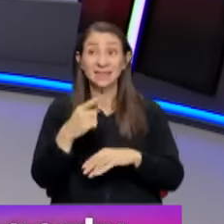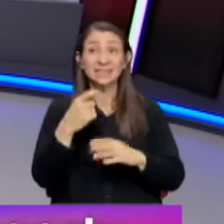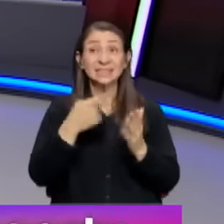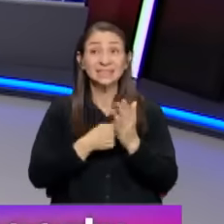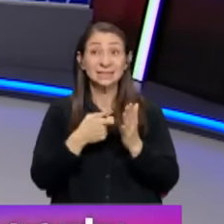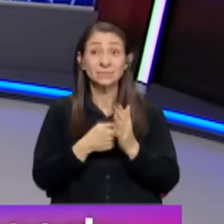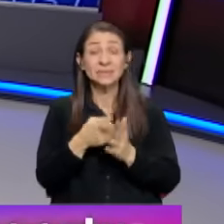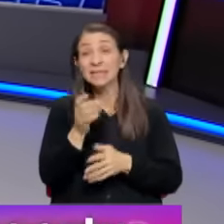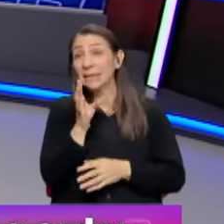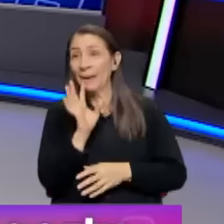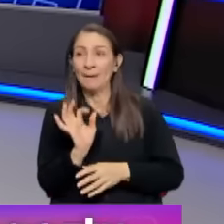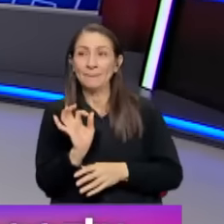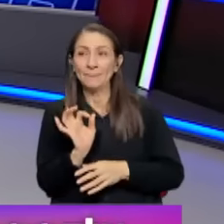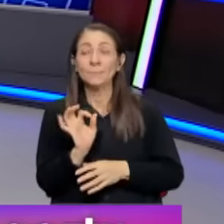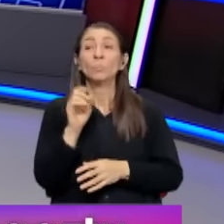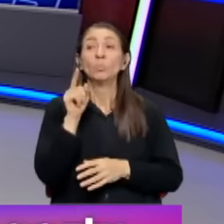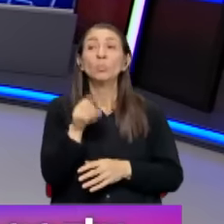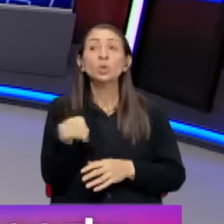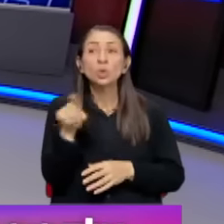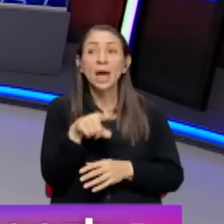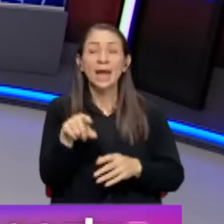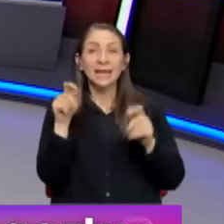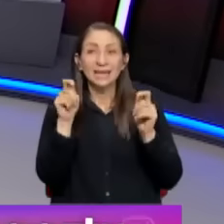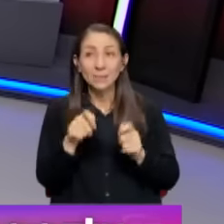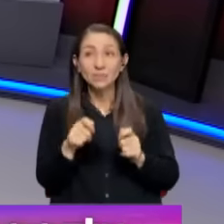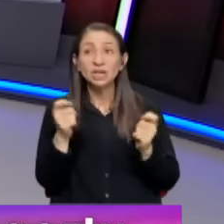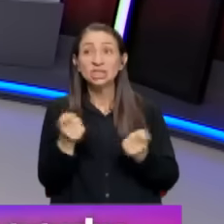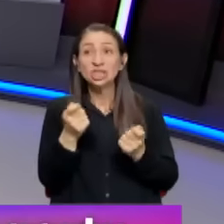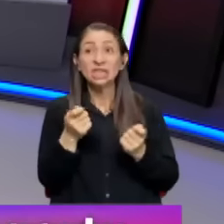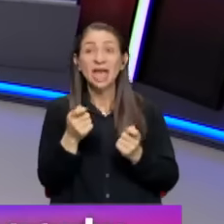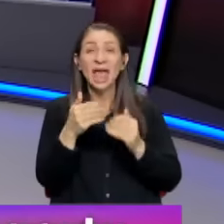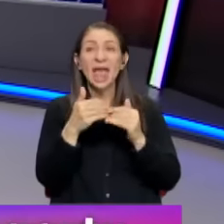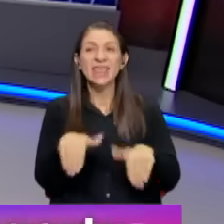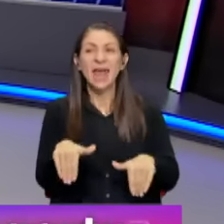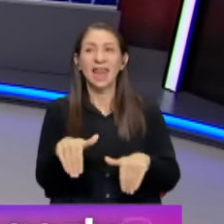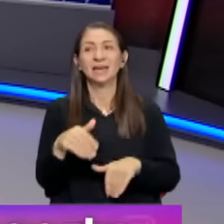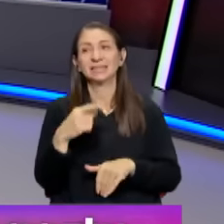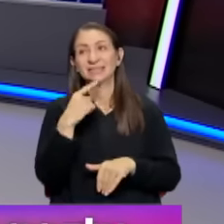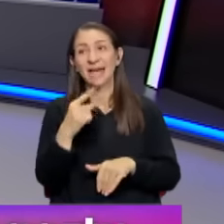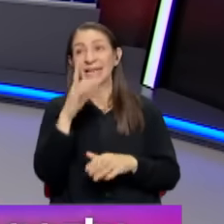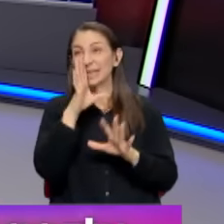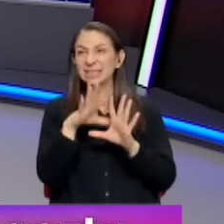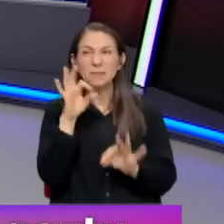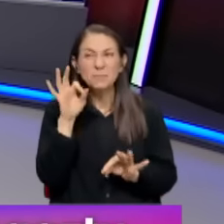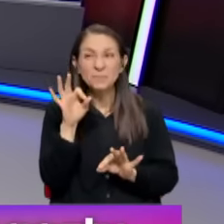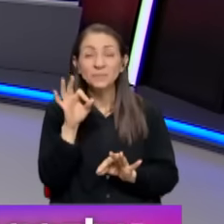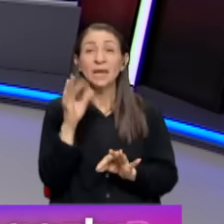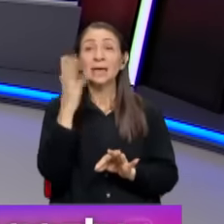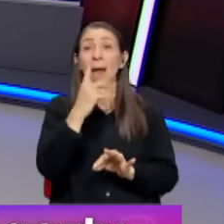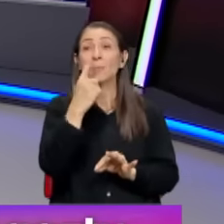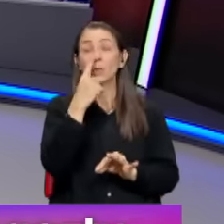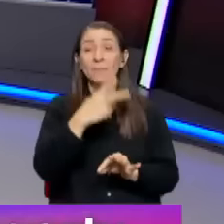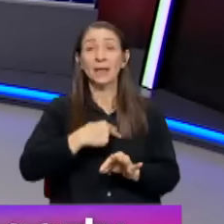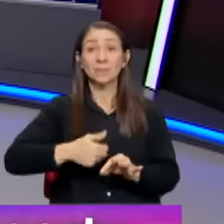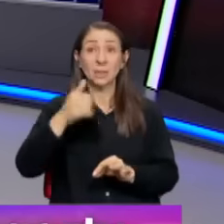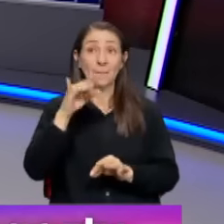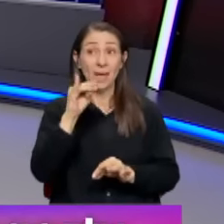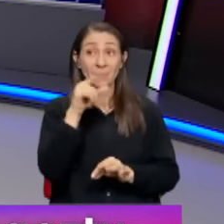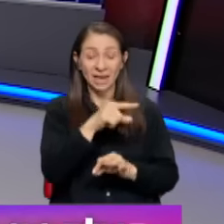isim kim? Ve bunlar yapılacak işi engeller diyen kişi kim? Karabük Belediye Başkanı